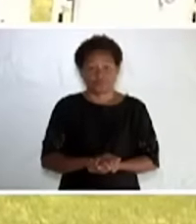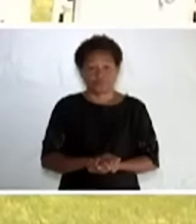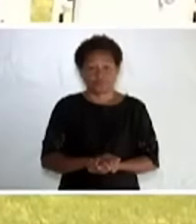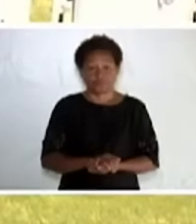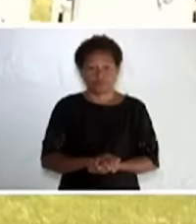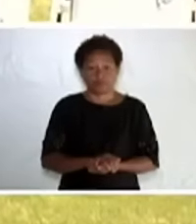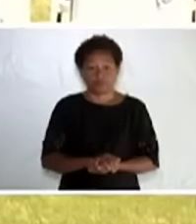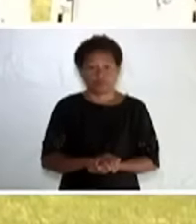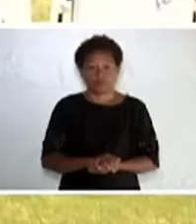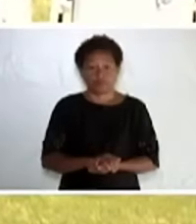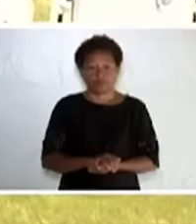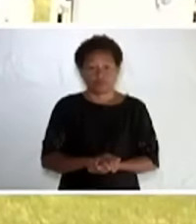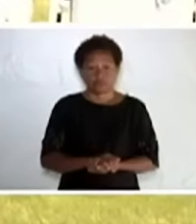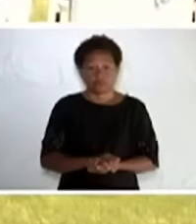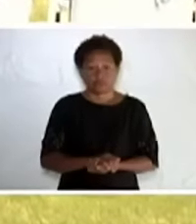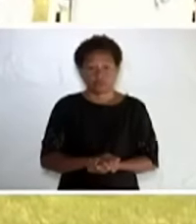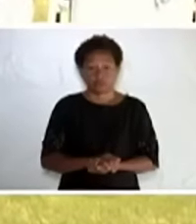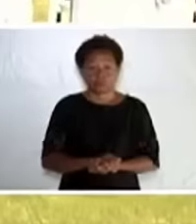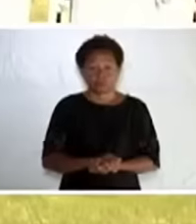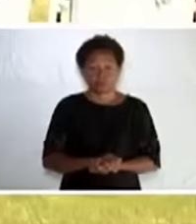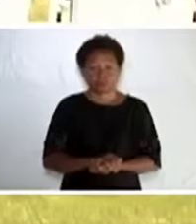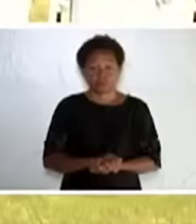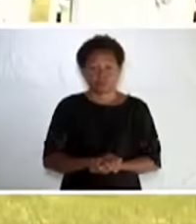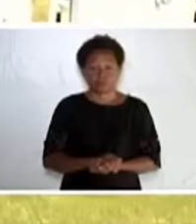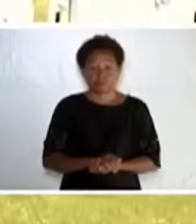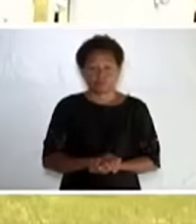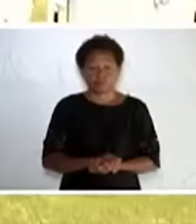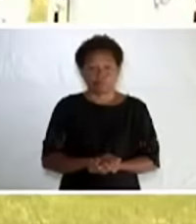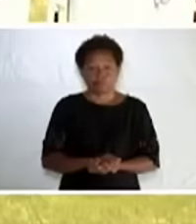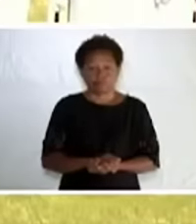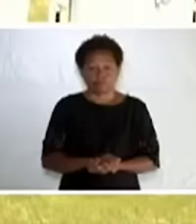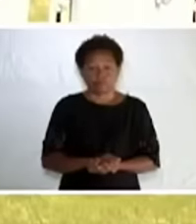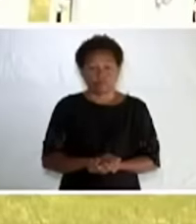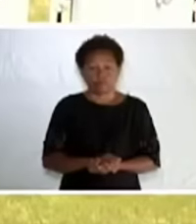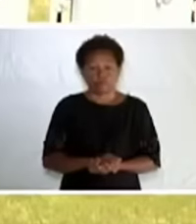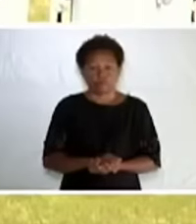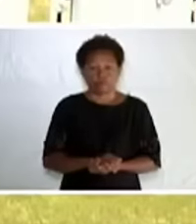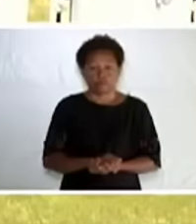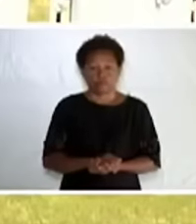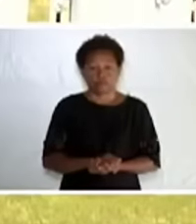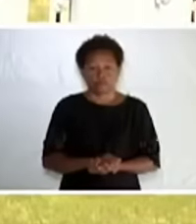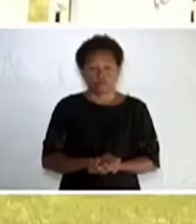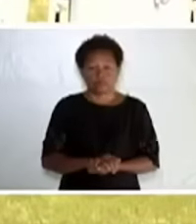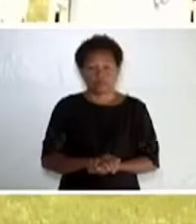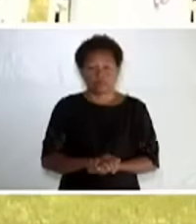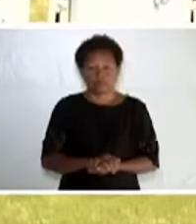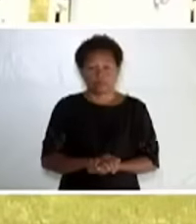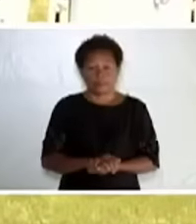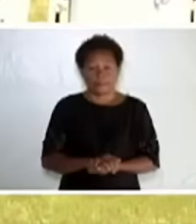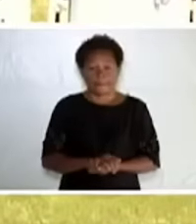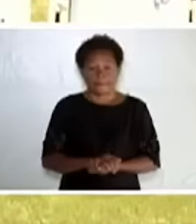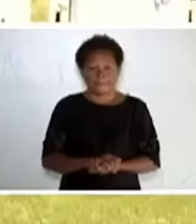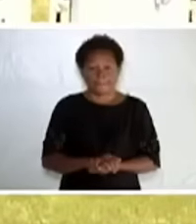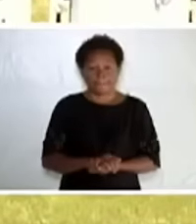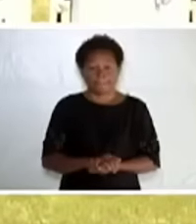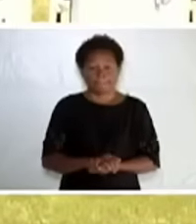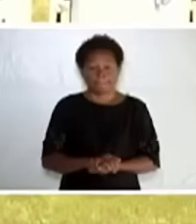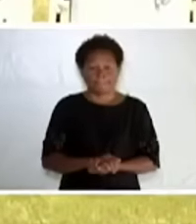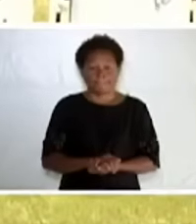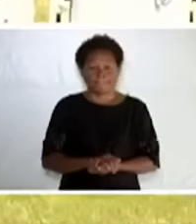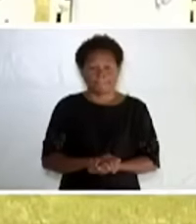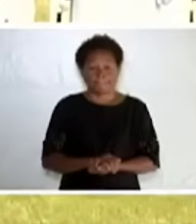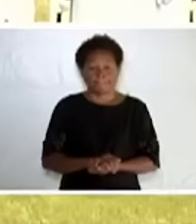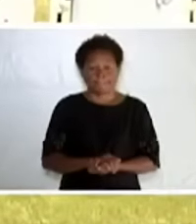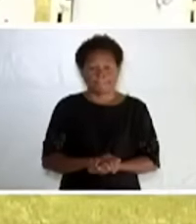पर आज हम यहाँ एकत्रित होकर बड़े गर्व के साथ इस जश्न को मना रहे हैं और हम दुनिया के लिए एक मिसाल हैं। एक बहुत